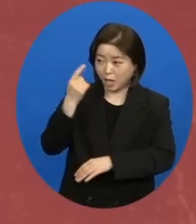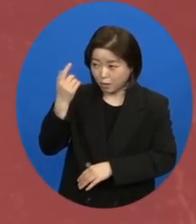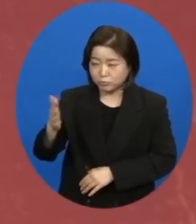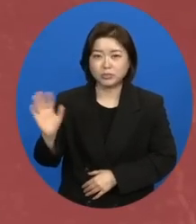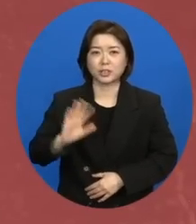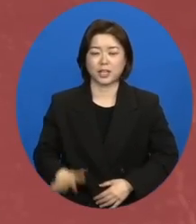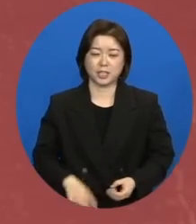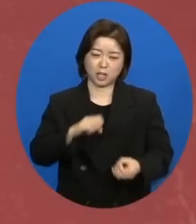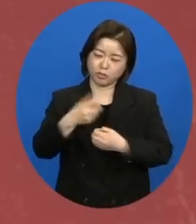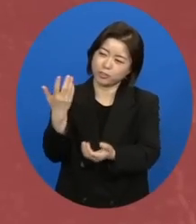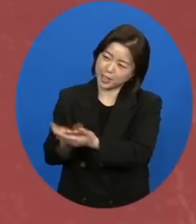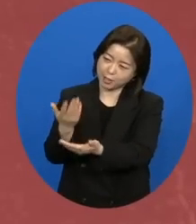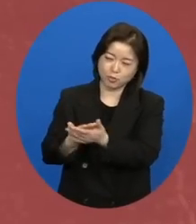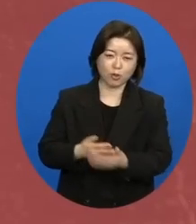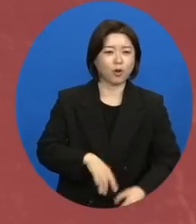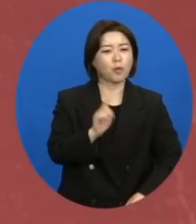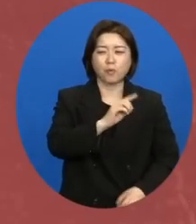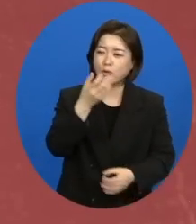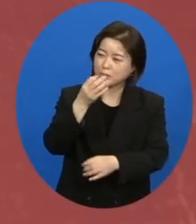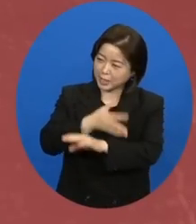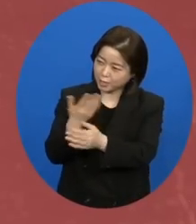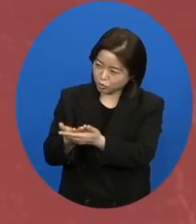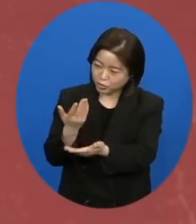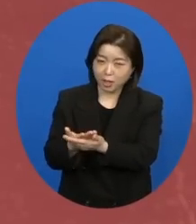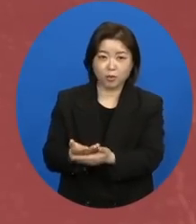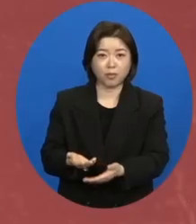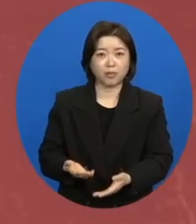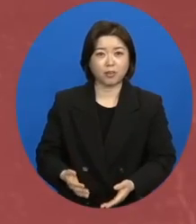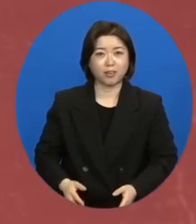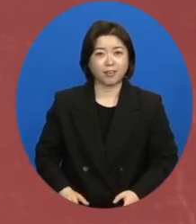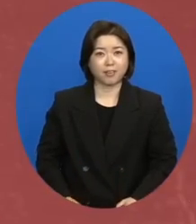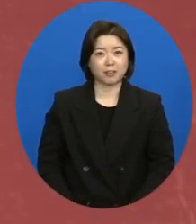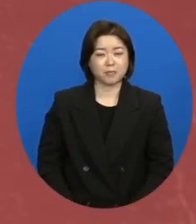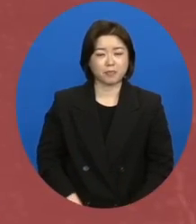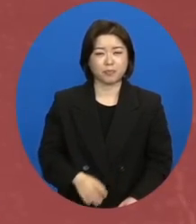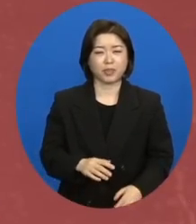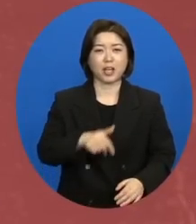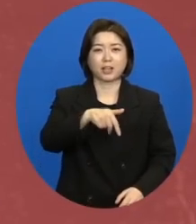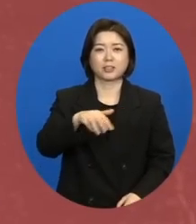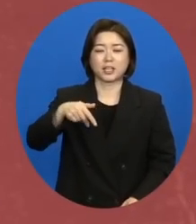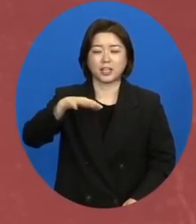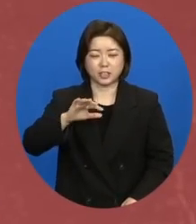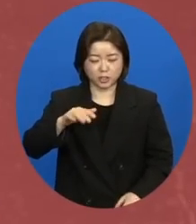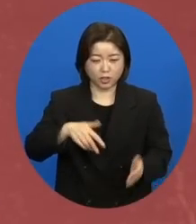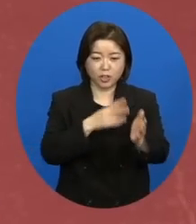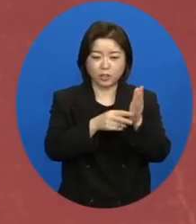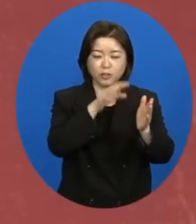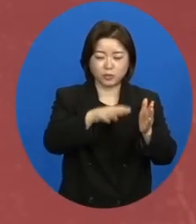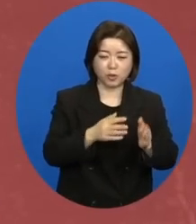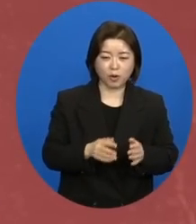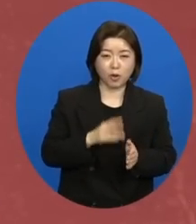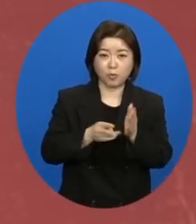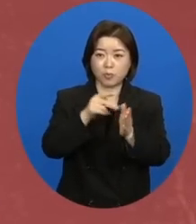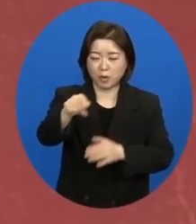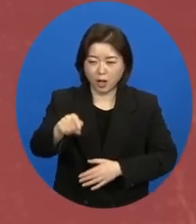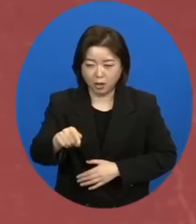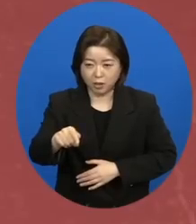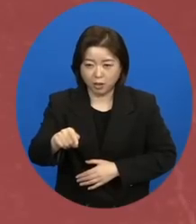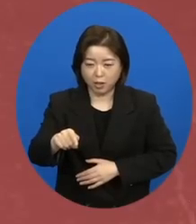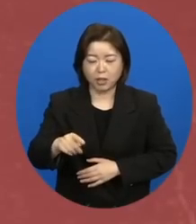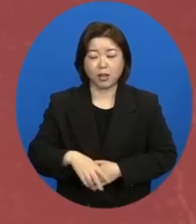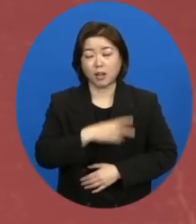귤 사주세요 뭐 사주세요. 그리고 제천역 지날 때 나도 모르게 잠들고 깨어보니까 청량역인